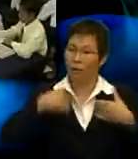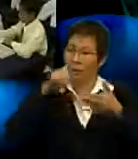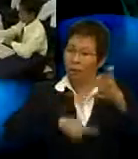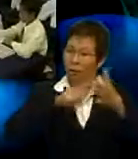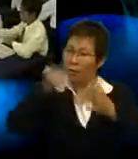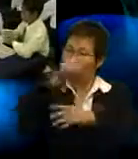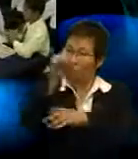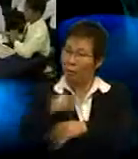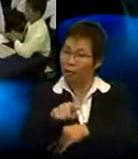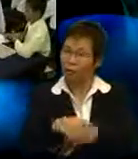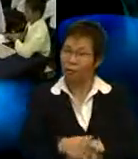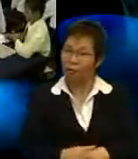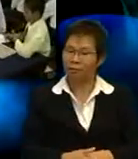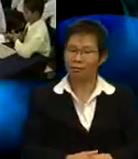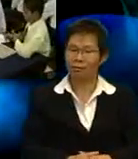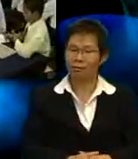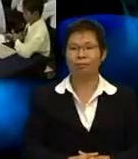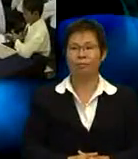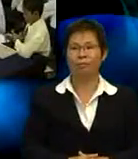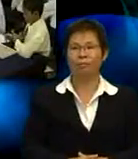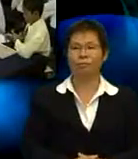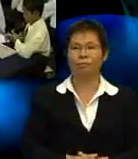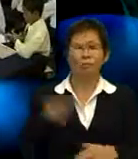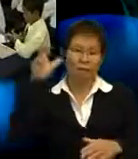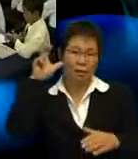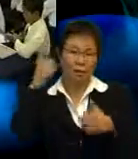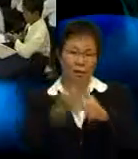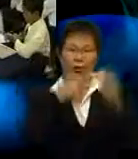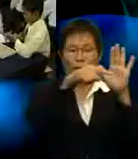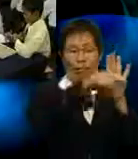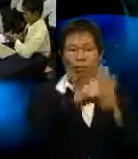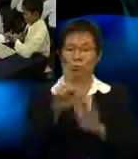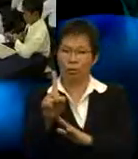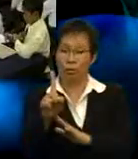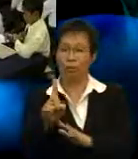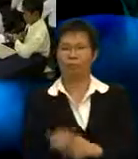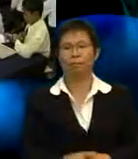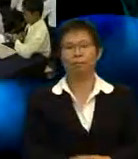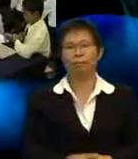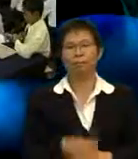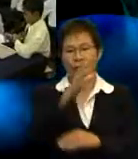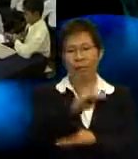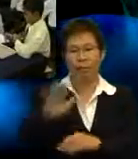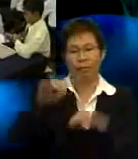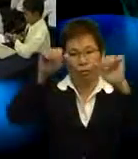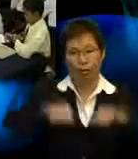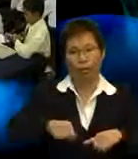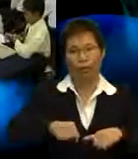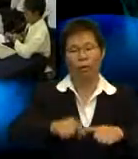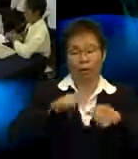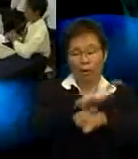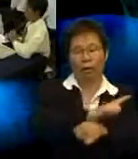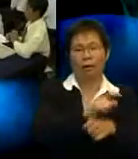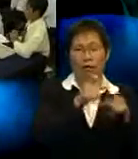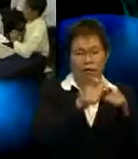persoalan? Tidak ada. Okay, jadi dengarkan dahulu -1 ini. Dan kamu bolehlah lengkapkan seni kata